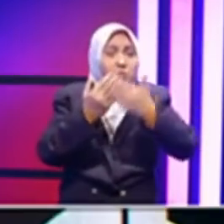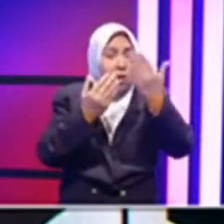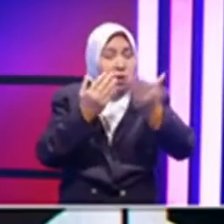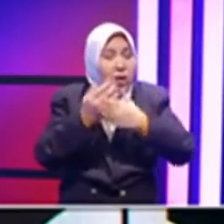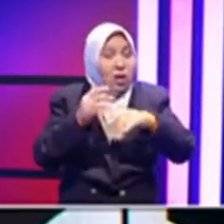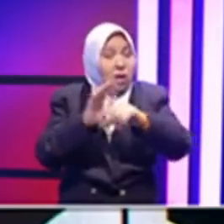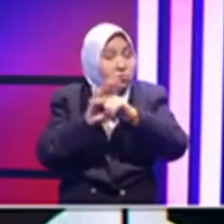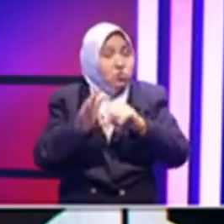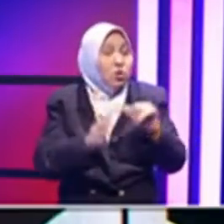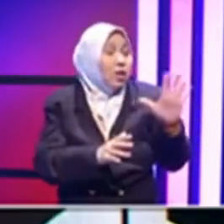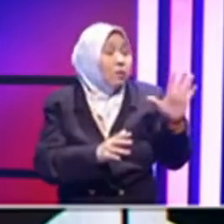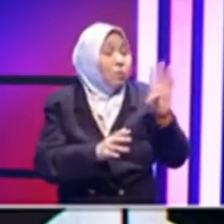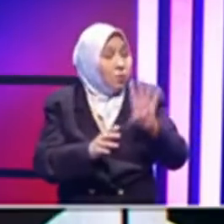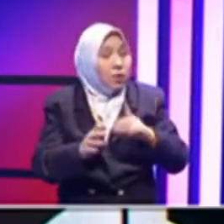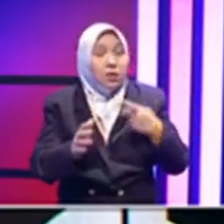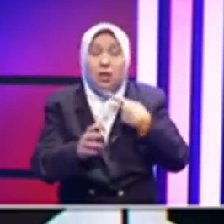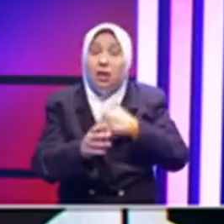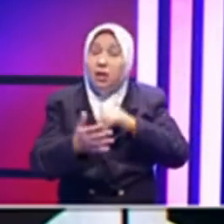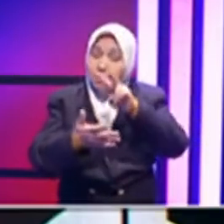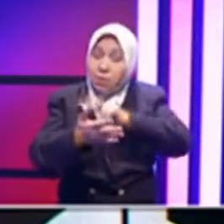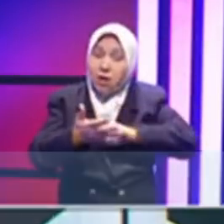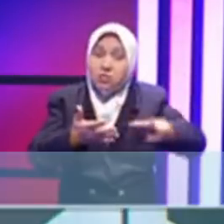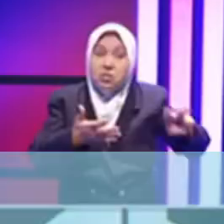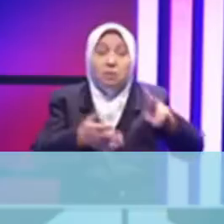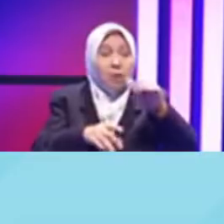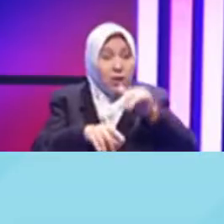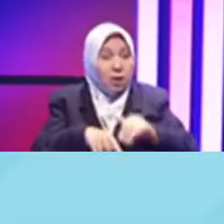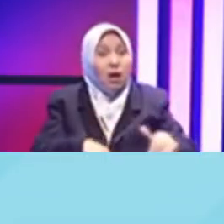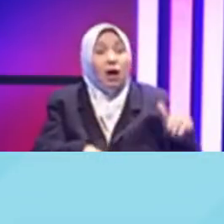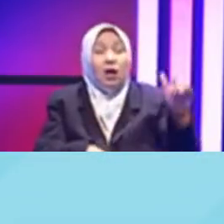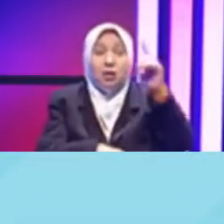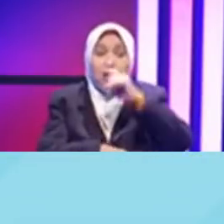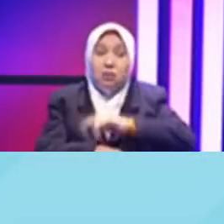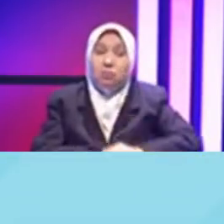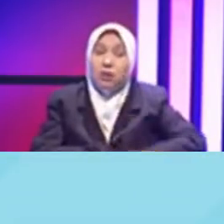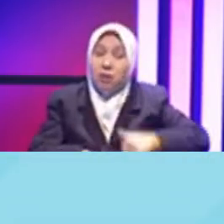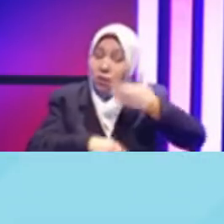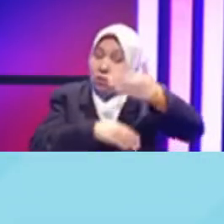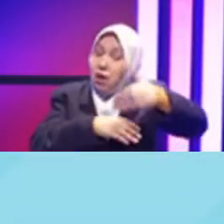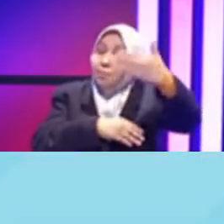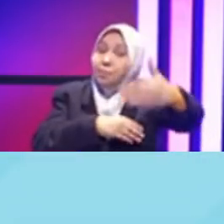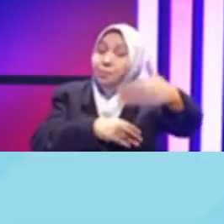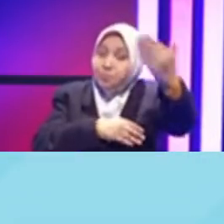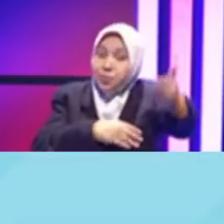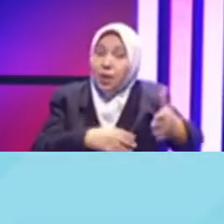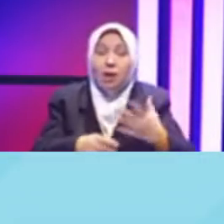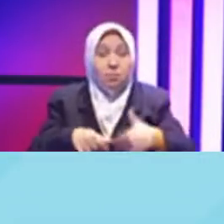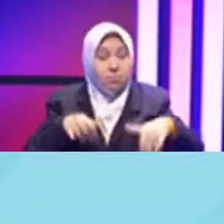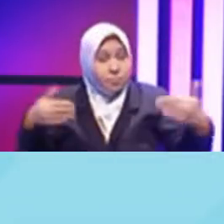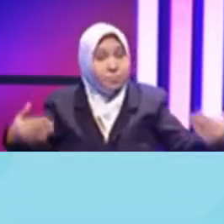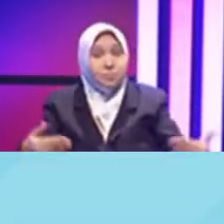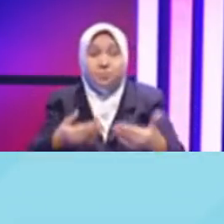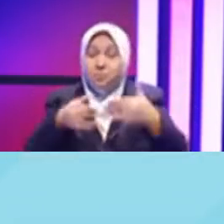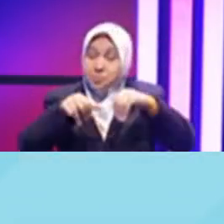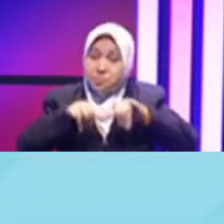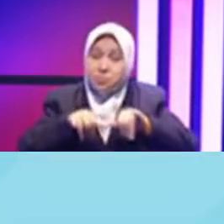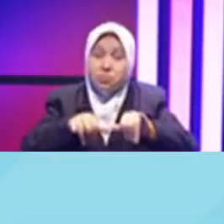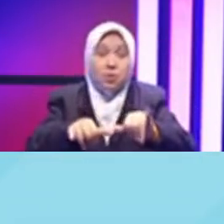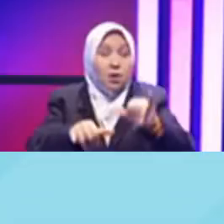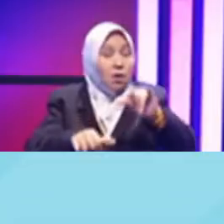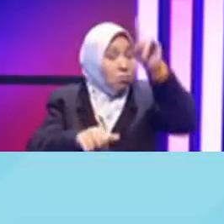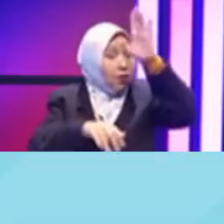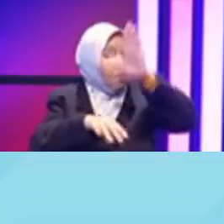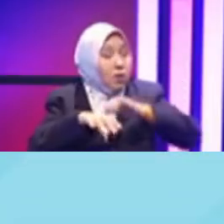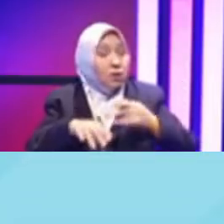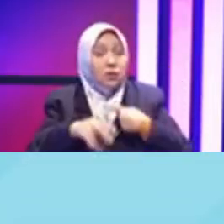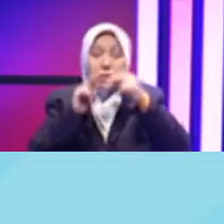surah 54 yang kita akan baca pada pada hari yang mendatang. Dan seterusnya Allah suruh kita tengok